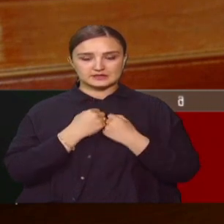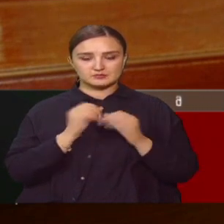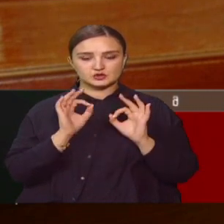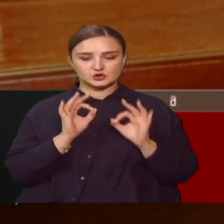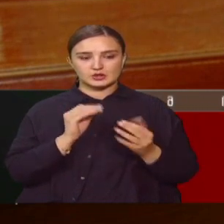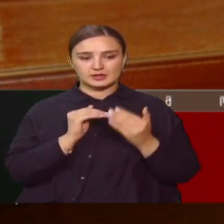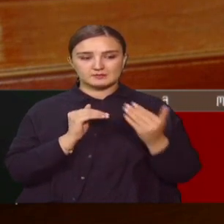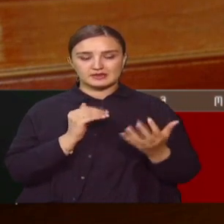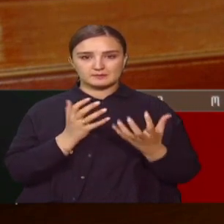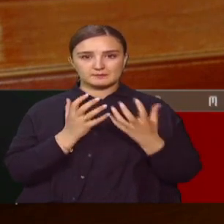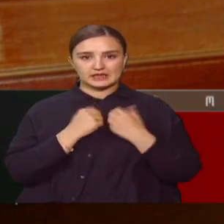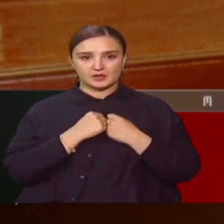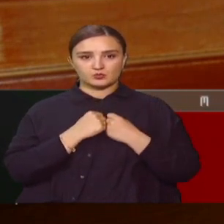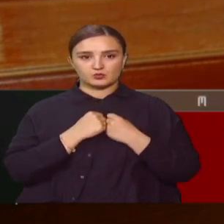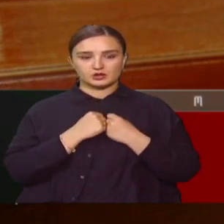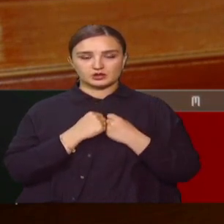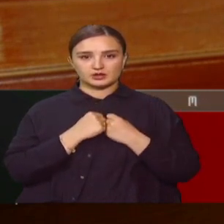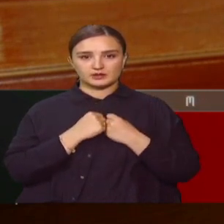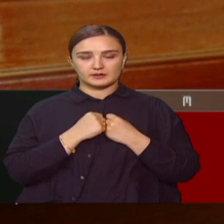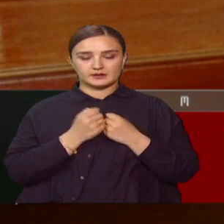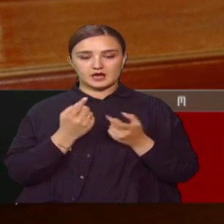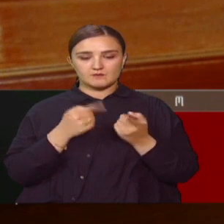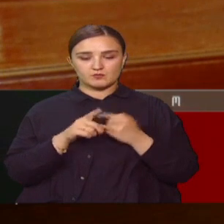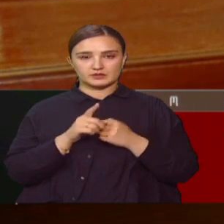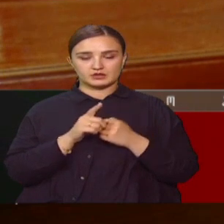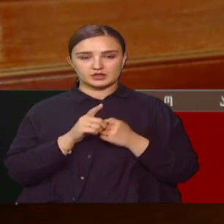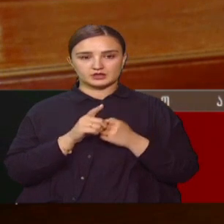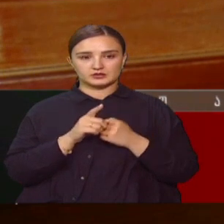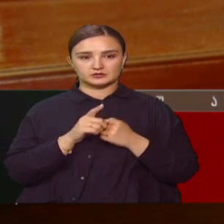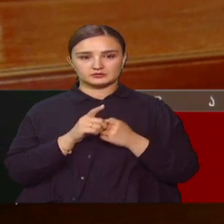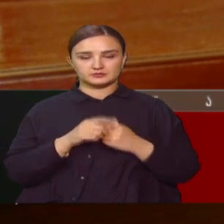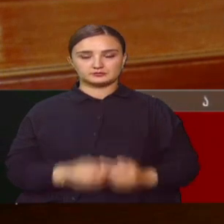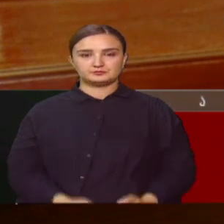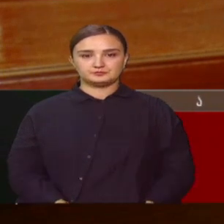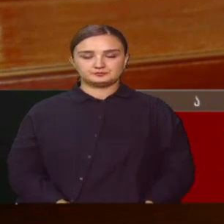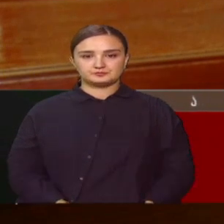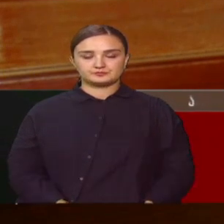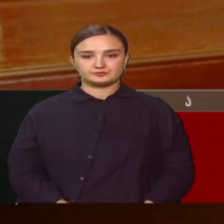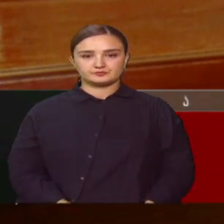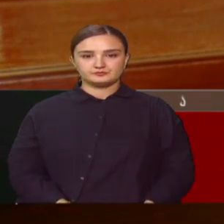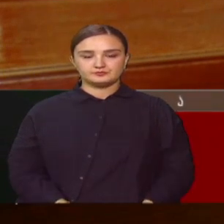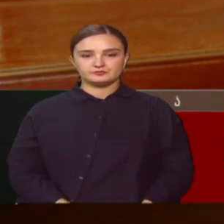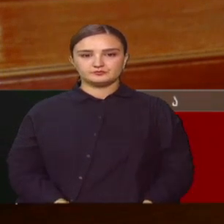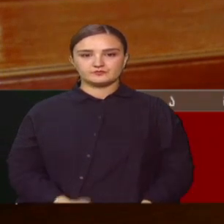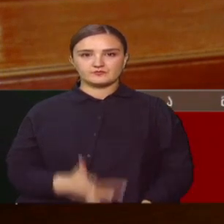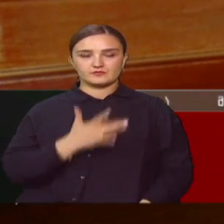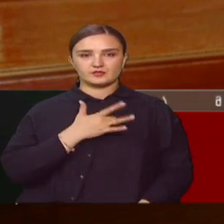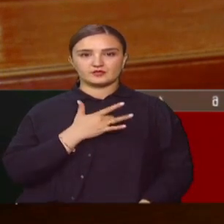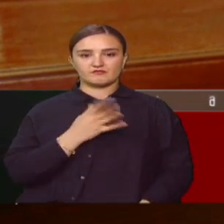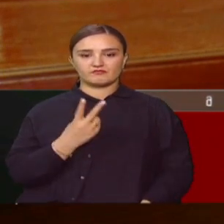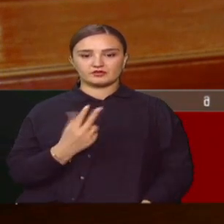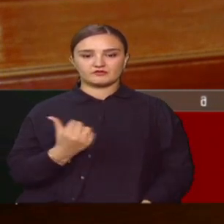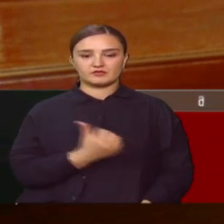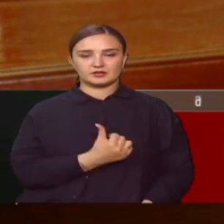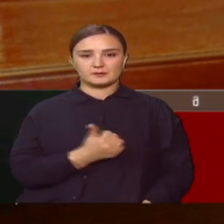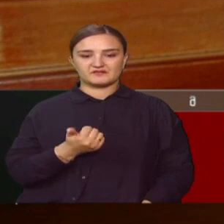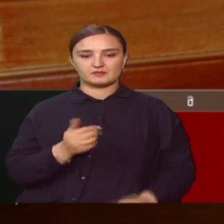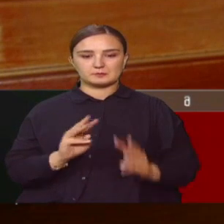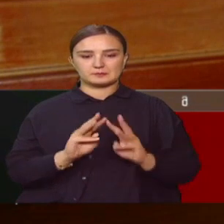მათ მიერ მიღებული ასე ვთქვათ მიდგომებიდან გამომდინარე როგორც უკვე იცით, დაახლოებით ორ კვირაში ეს